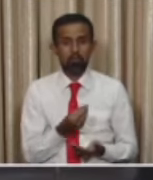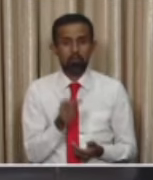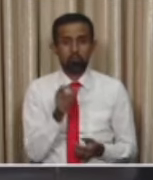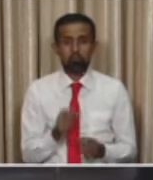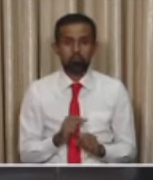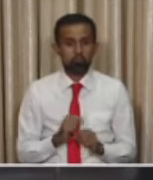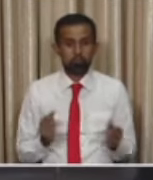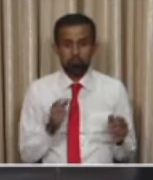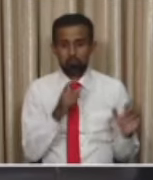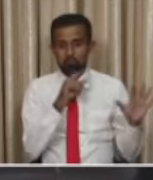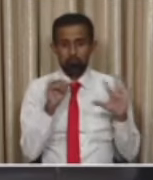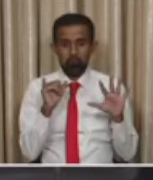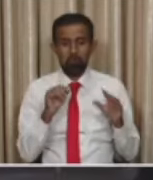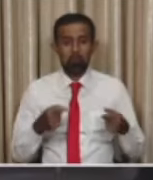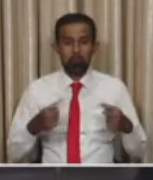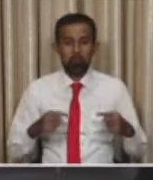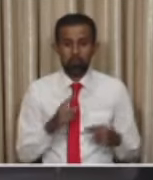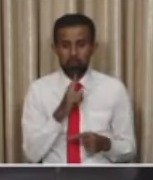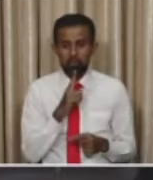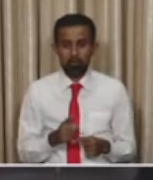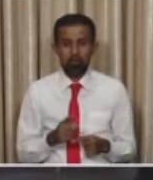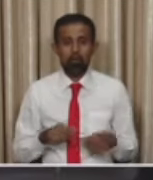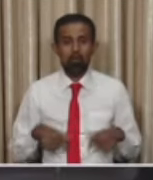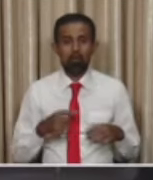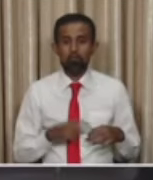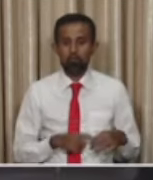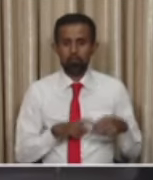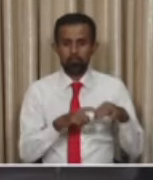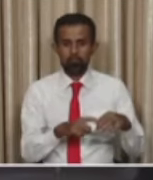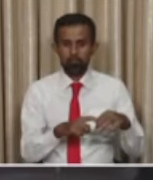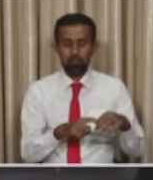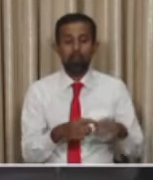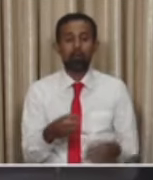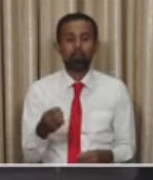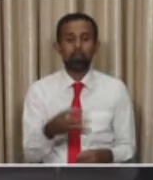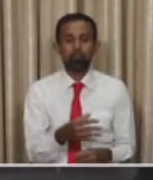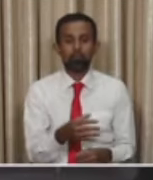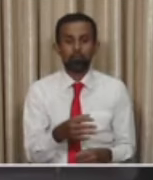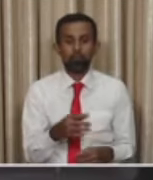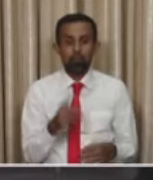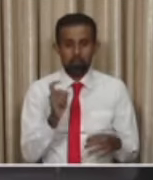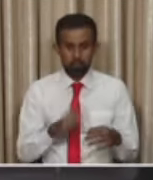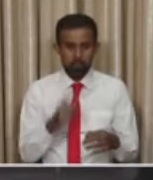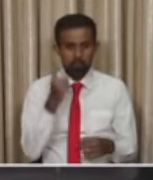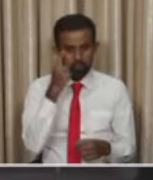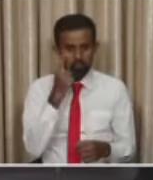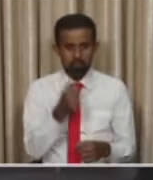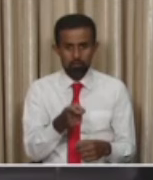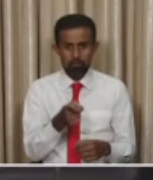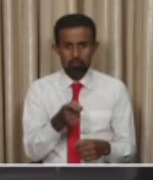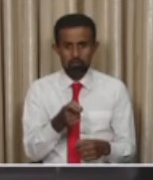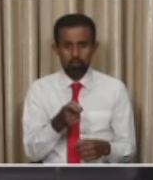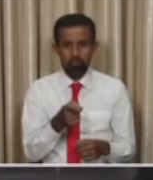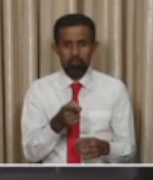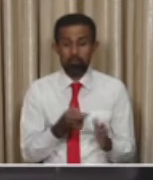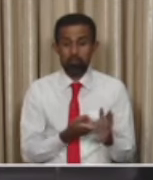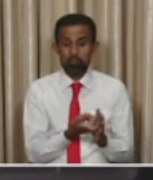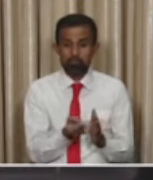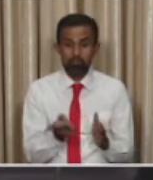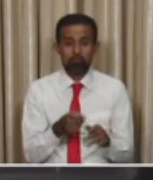මාස 6කට පස්සේ කියනවා. ඊට පස්සේ අපි ඇහුවාම එහෙමනම් කවද්ද ඔබතුමා දැන් මේ ප්‍රශ්නේ දන්නවා? මිනිස් අනීතික